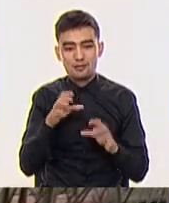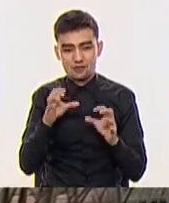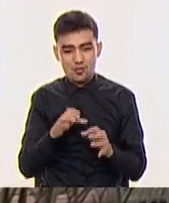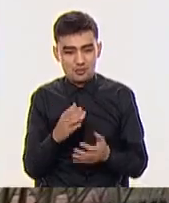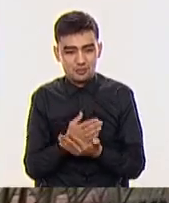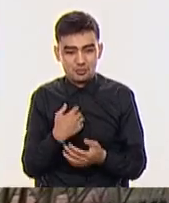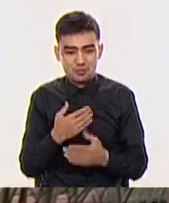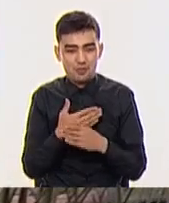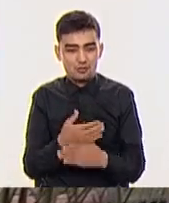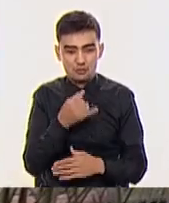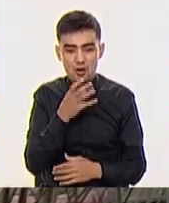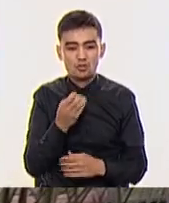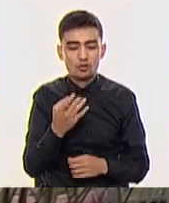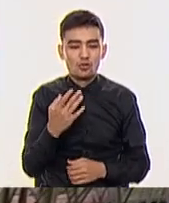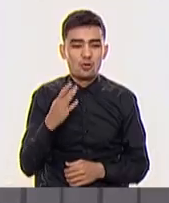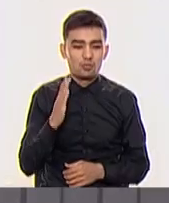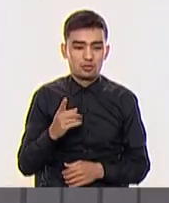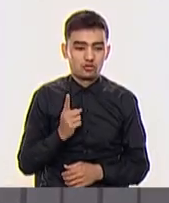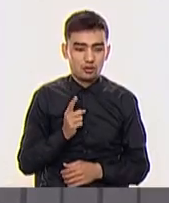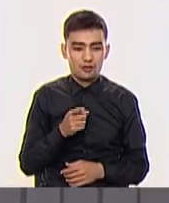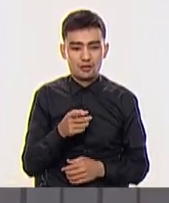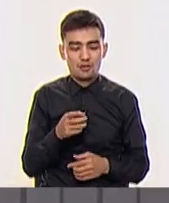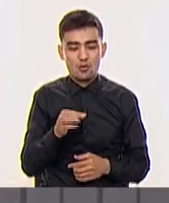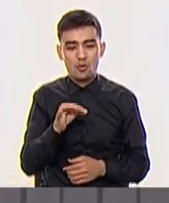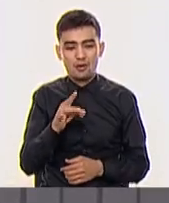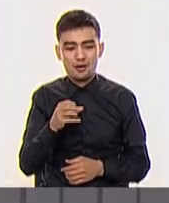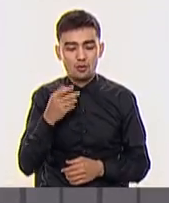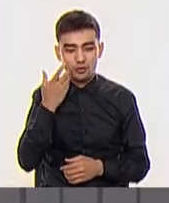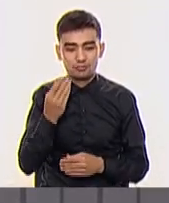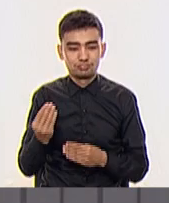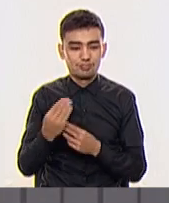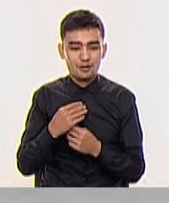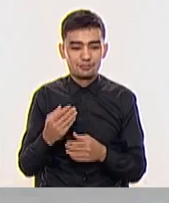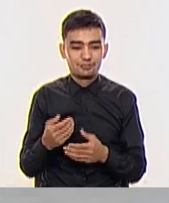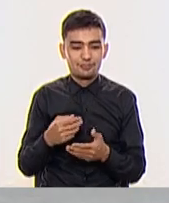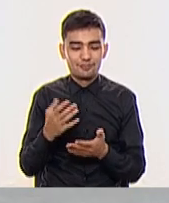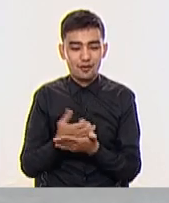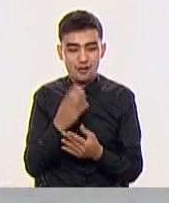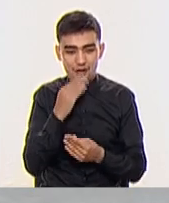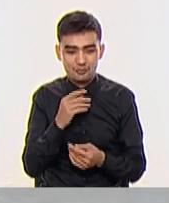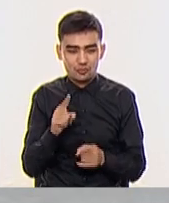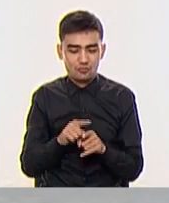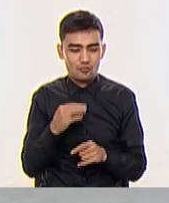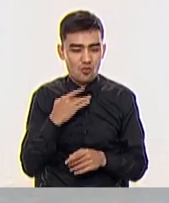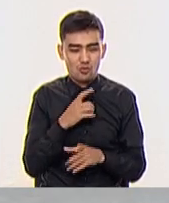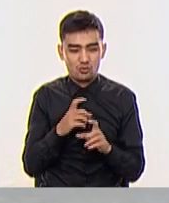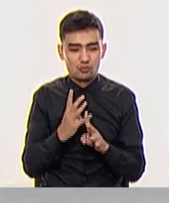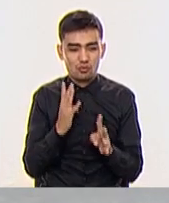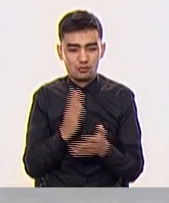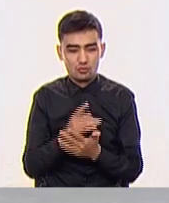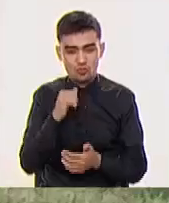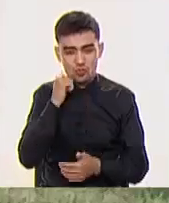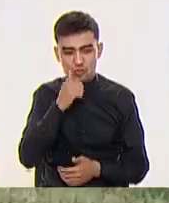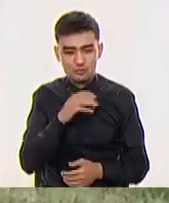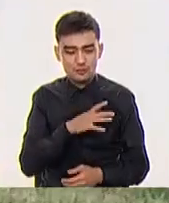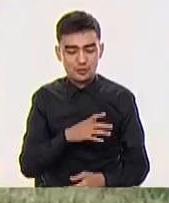А ведь еще неизвестно, сколько придется ждать донорских органов после получения заветных ключей. Ведь многие стоят в очереди годами.